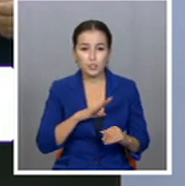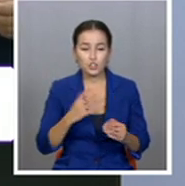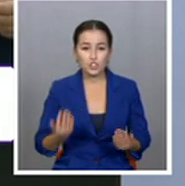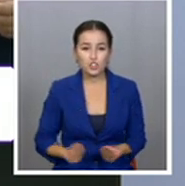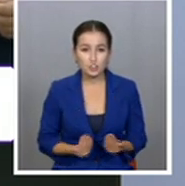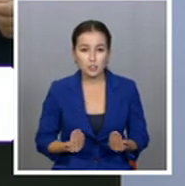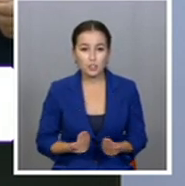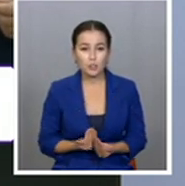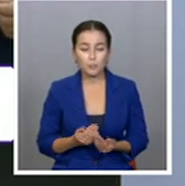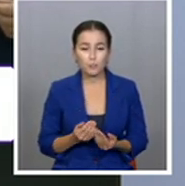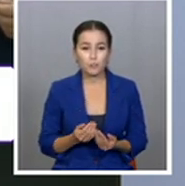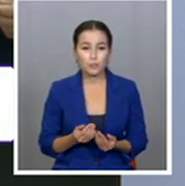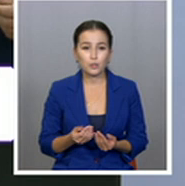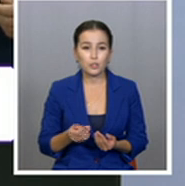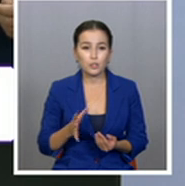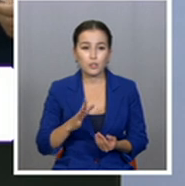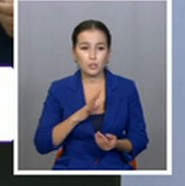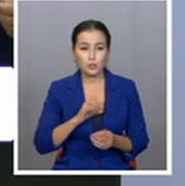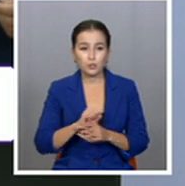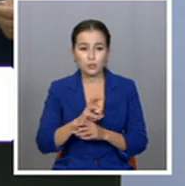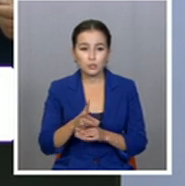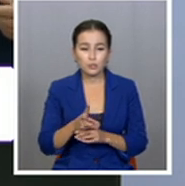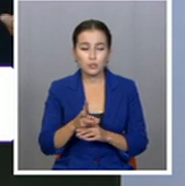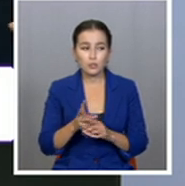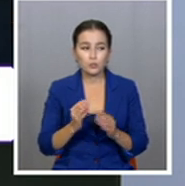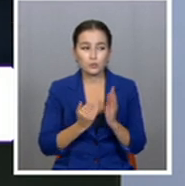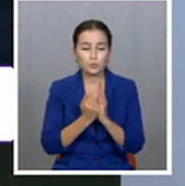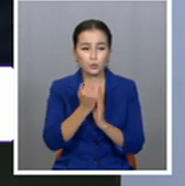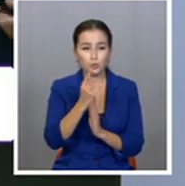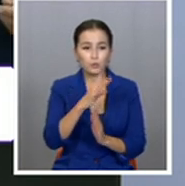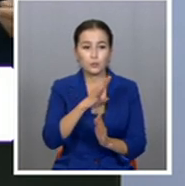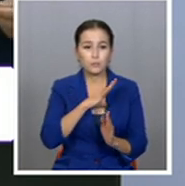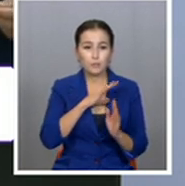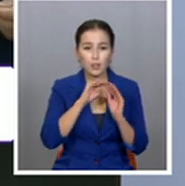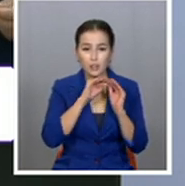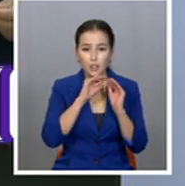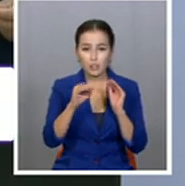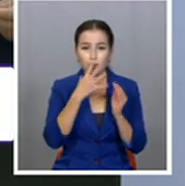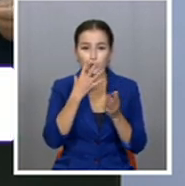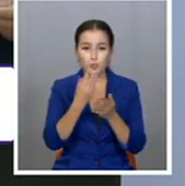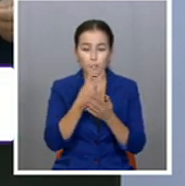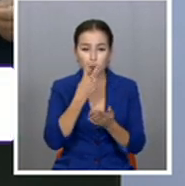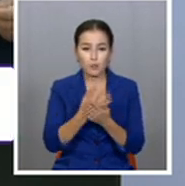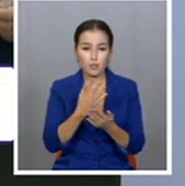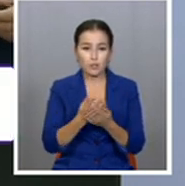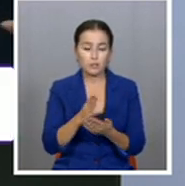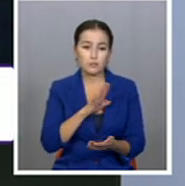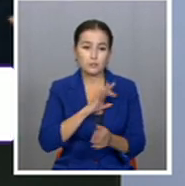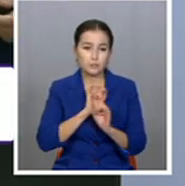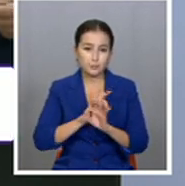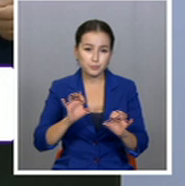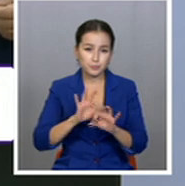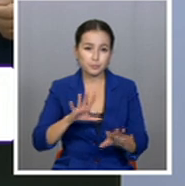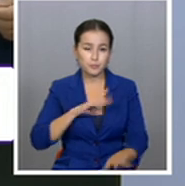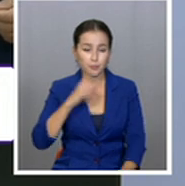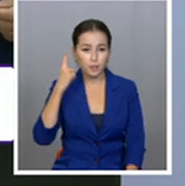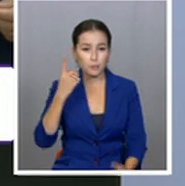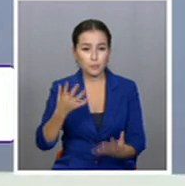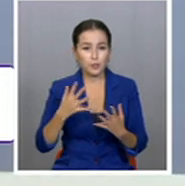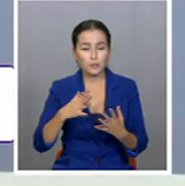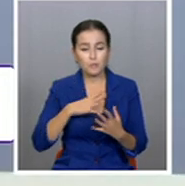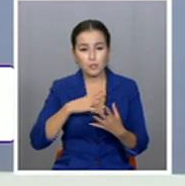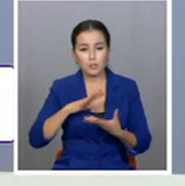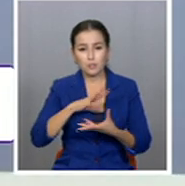ұйымдастыру жүйесінің жоғары дәрежеде болғандығының көрінісі екенін талқыладық, ұқтық,